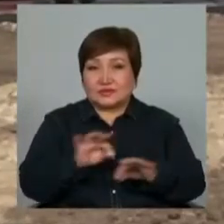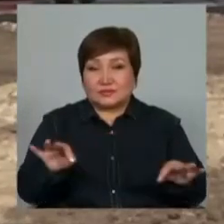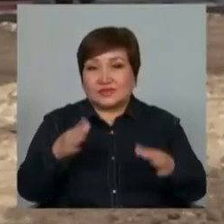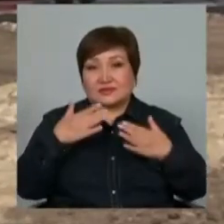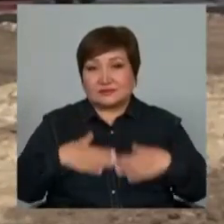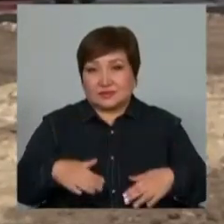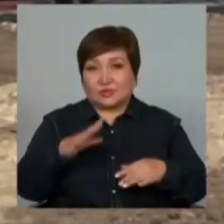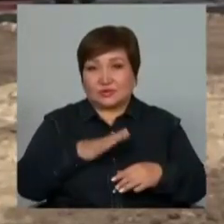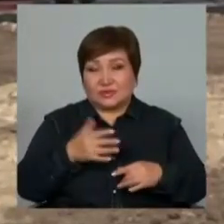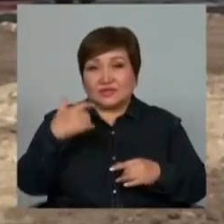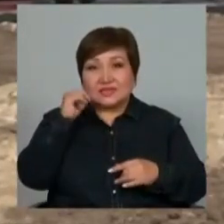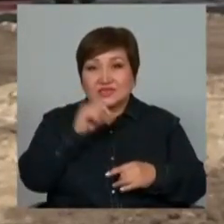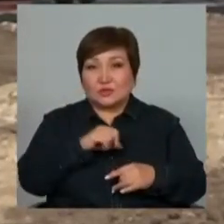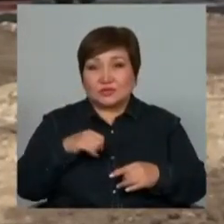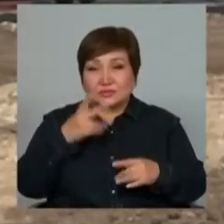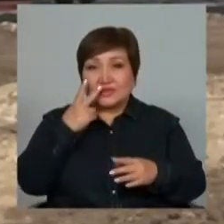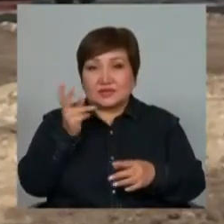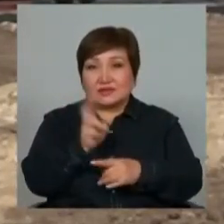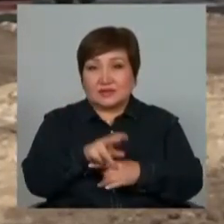Кеше келіп өзім қарадым.